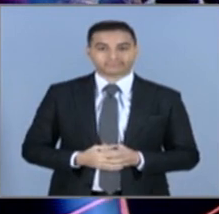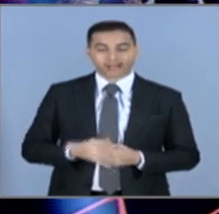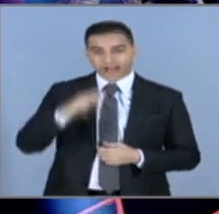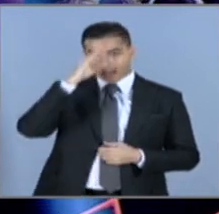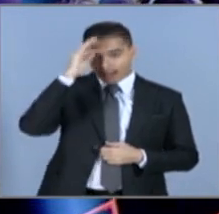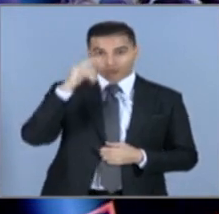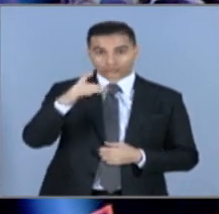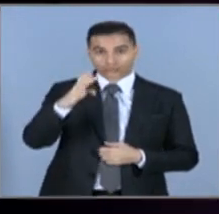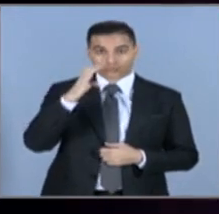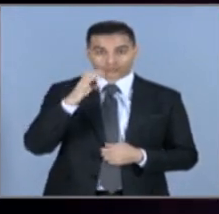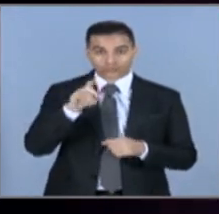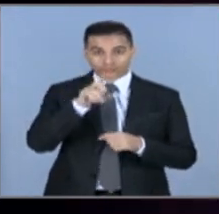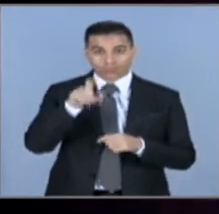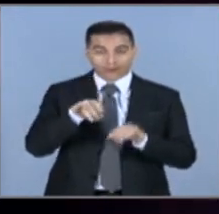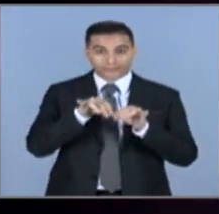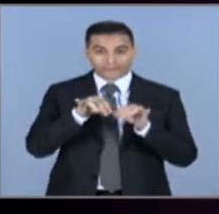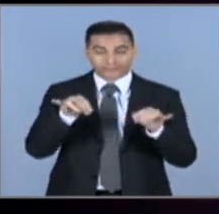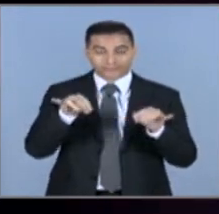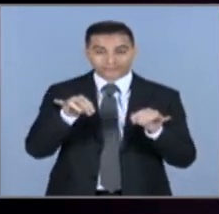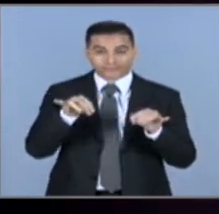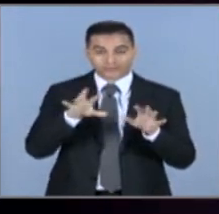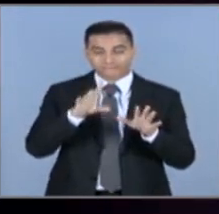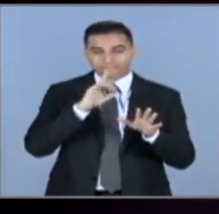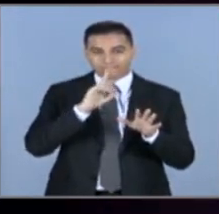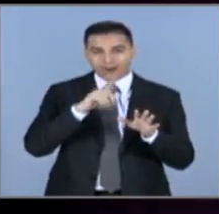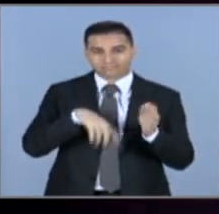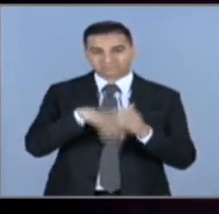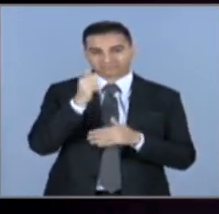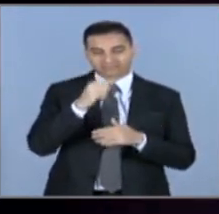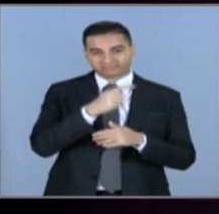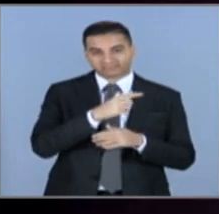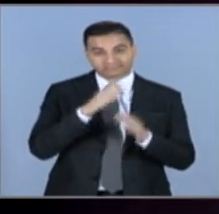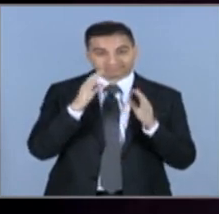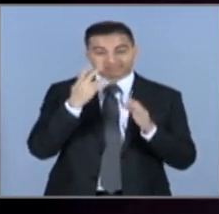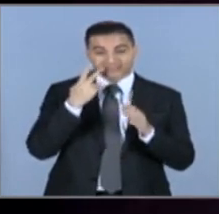لو السؤال ده فلت المباراة اتحسم.